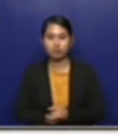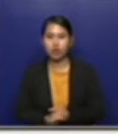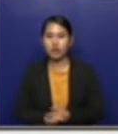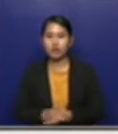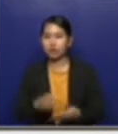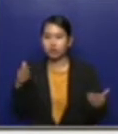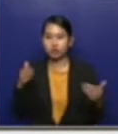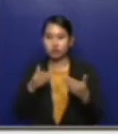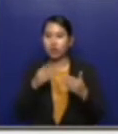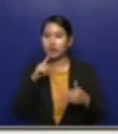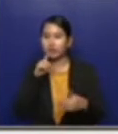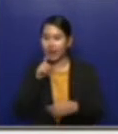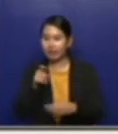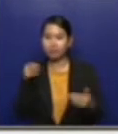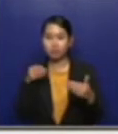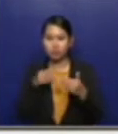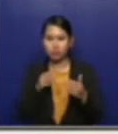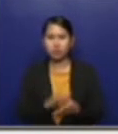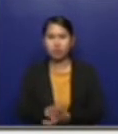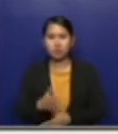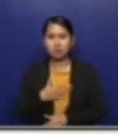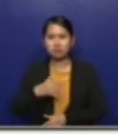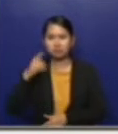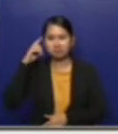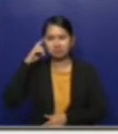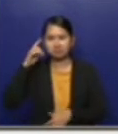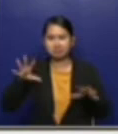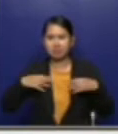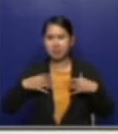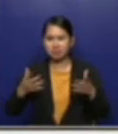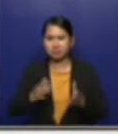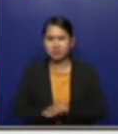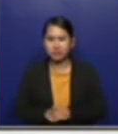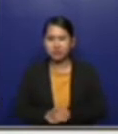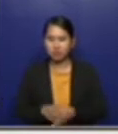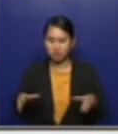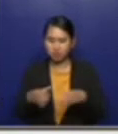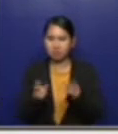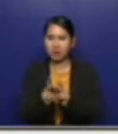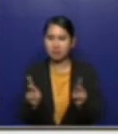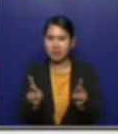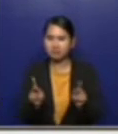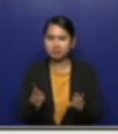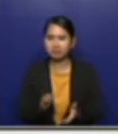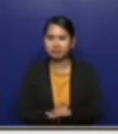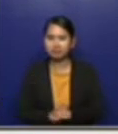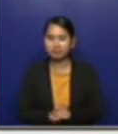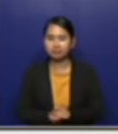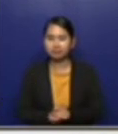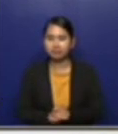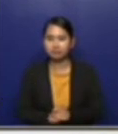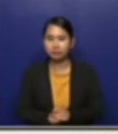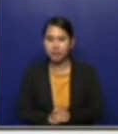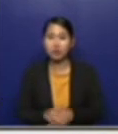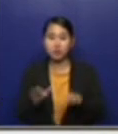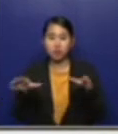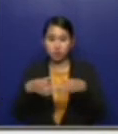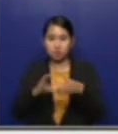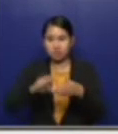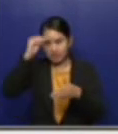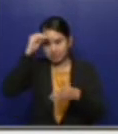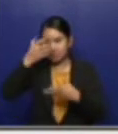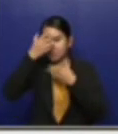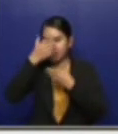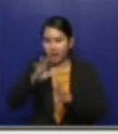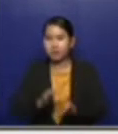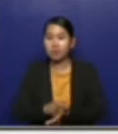ลาพวกผมจึงไม่เห็นด้วยที่จะไปตั้งวิขึ้นมาเปลืองเปล่าแล้วผมไม่เชื่อว่านักศึกษาเขาจะมาสนใจถามด้วยถ้าตั้งวิทวันขึ้นม